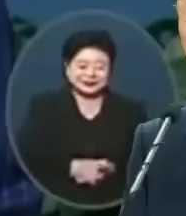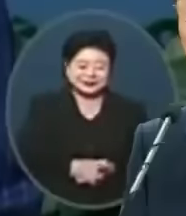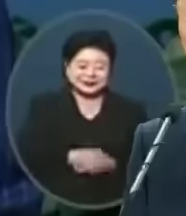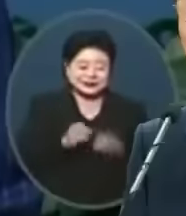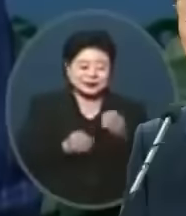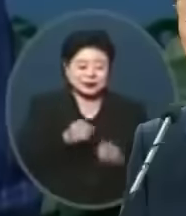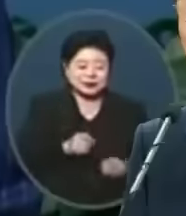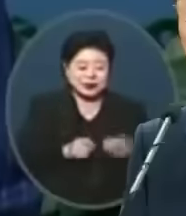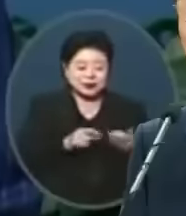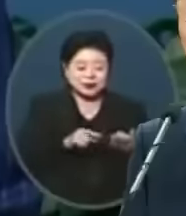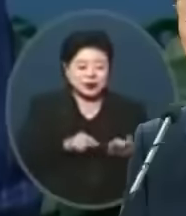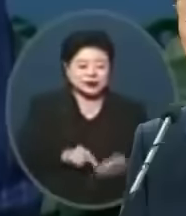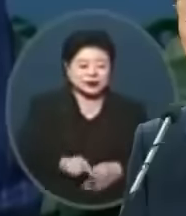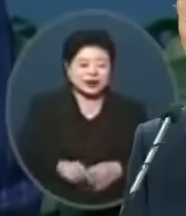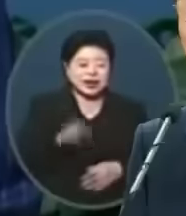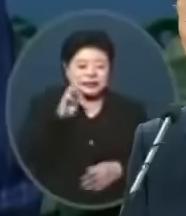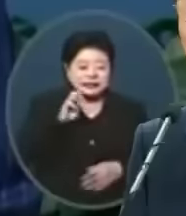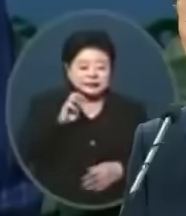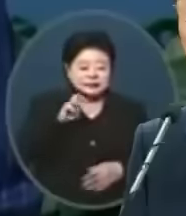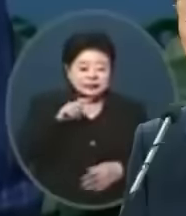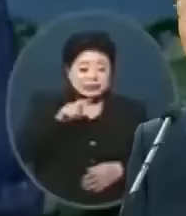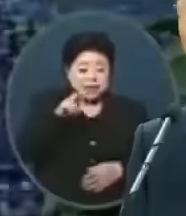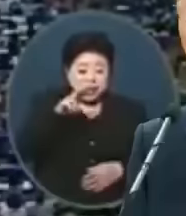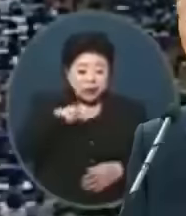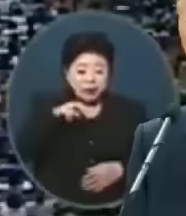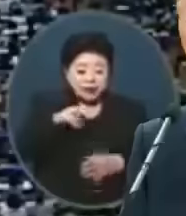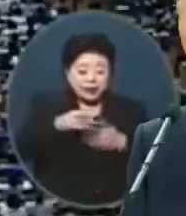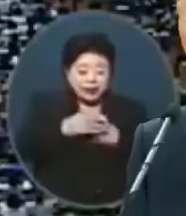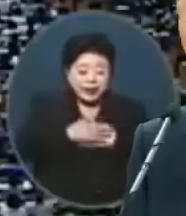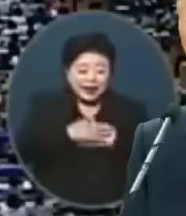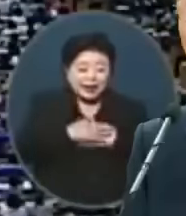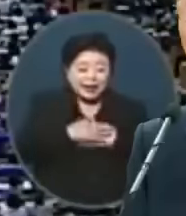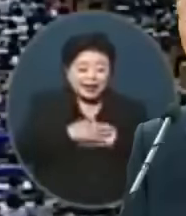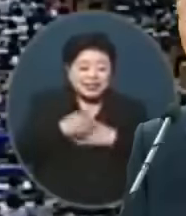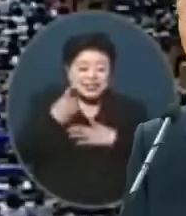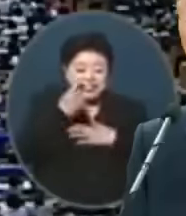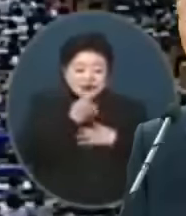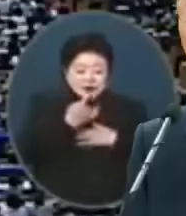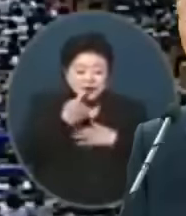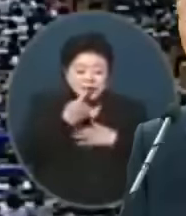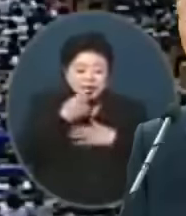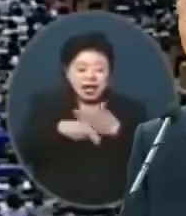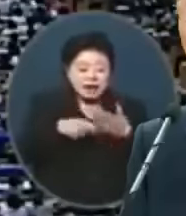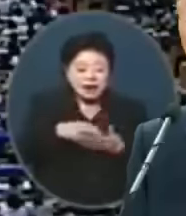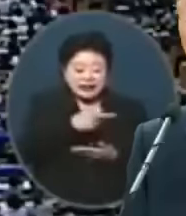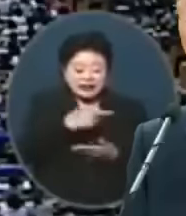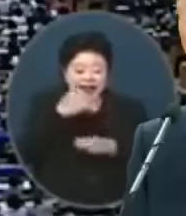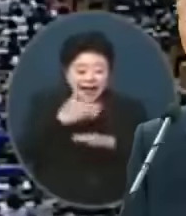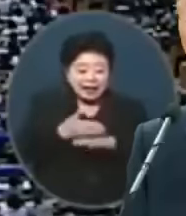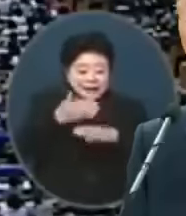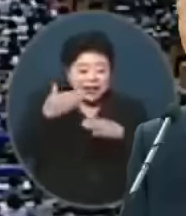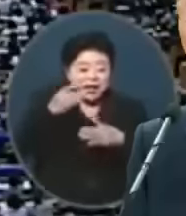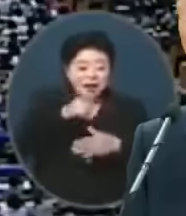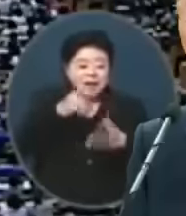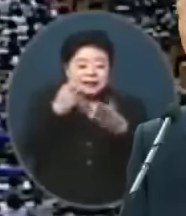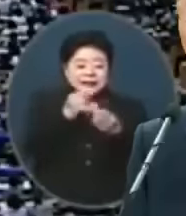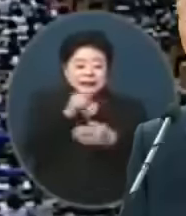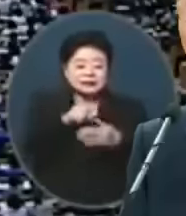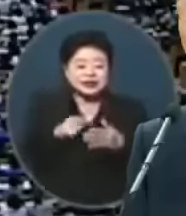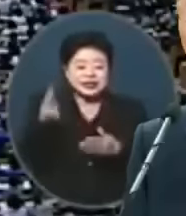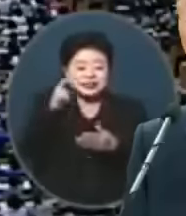시편 109편 30절로 31절에 보면 내가 입으로 야훼께 크게 감사하며 많은 사람